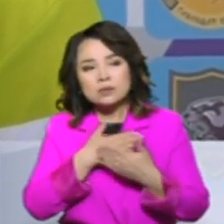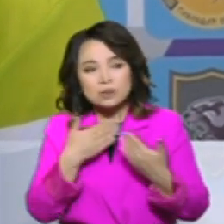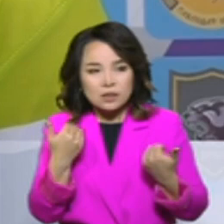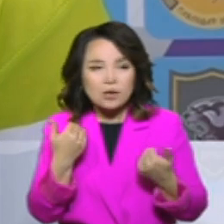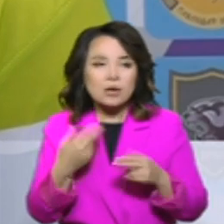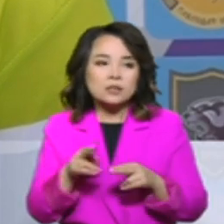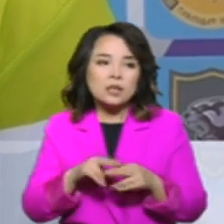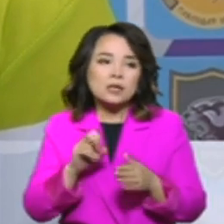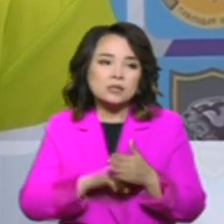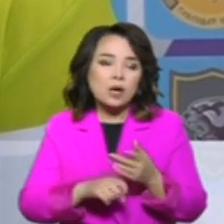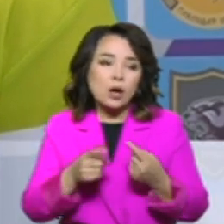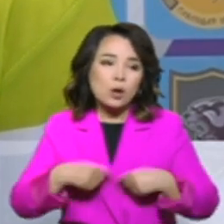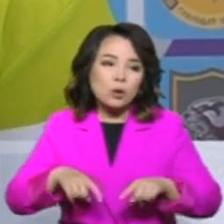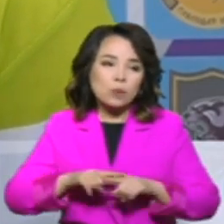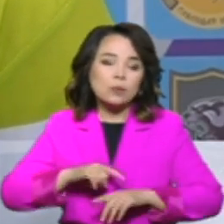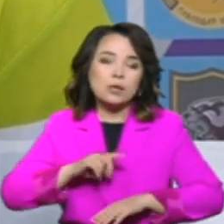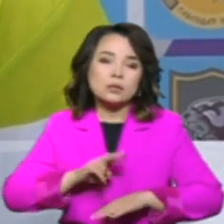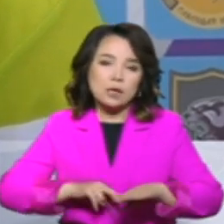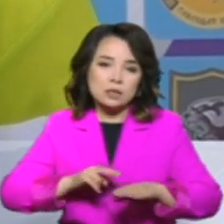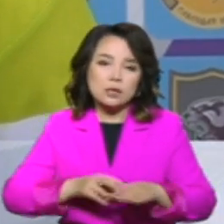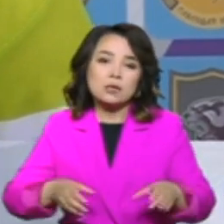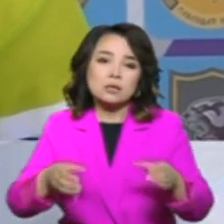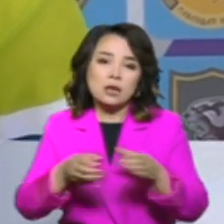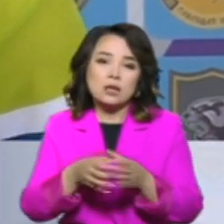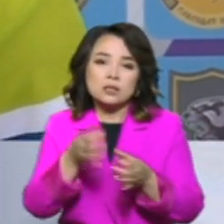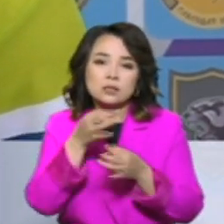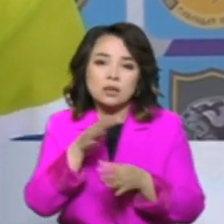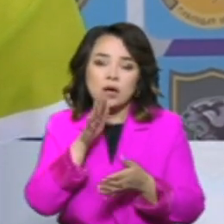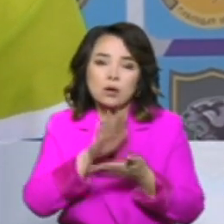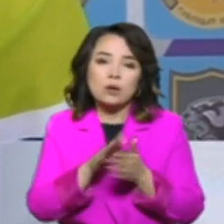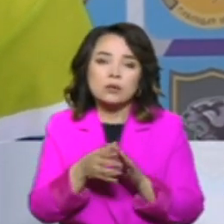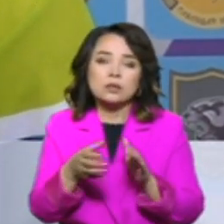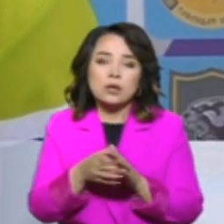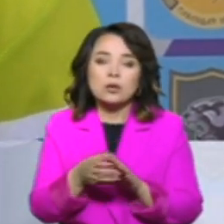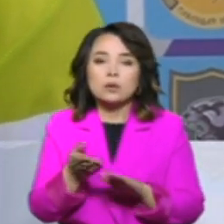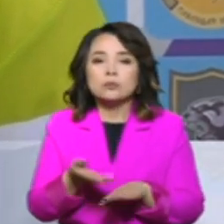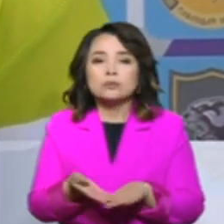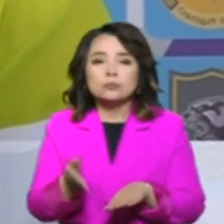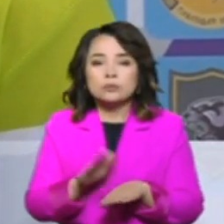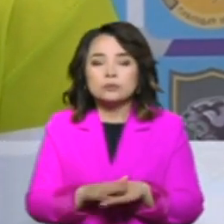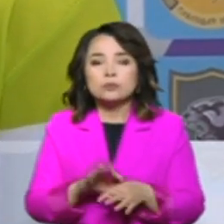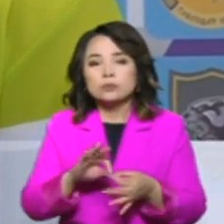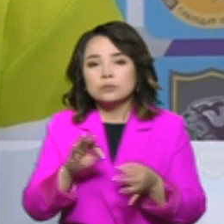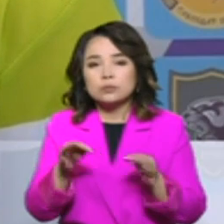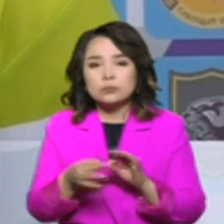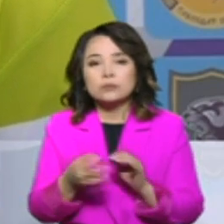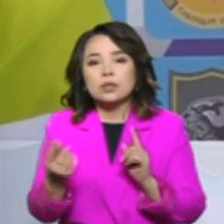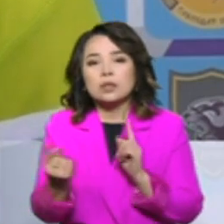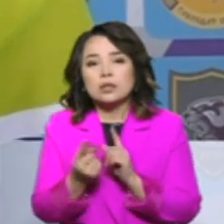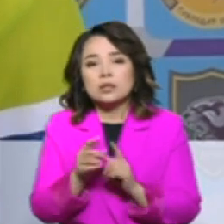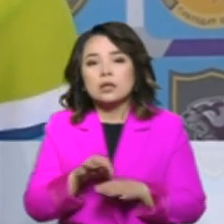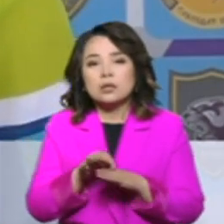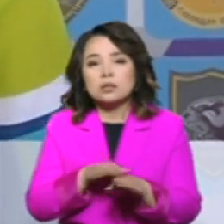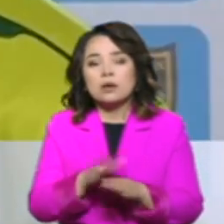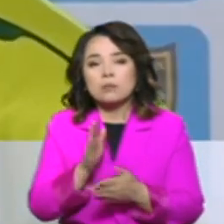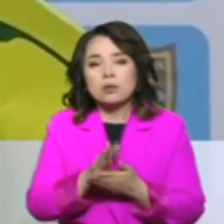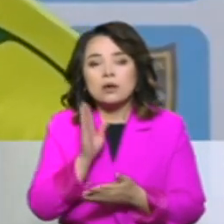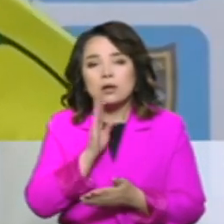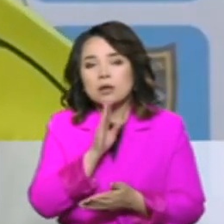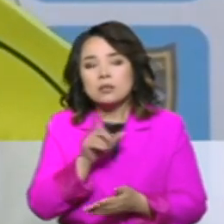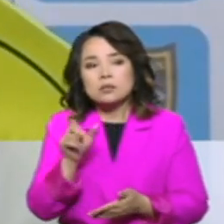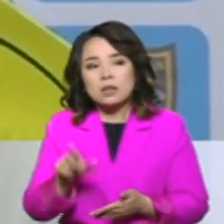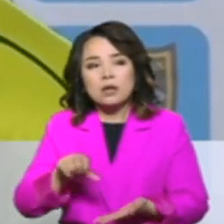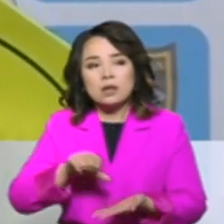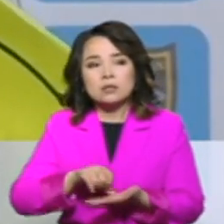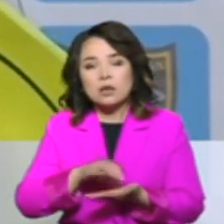келмейді. Себебі қоғамдық тәртіп сақшысы кез келген уақытта қиындықпен бетпе-бет келуі мүмкін. Сол тұста әйелмін деп